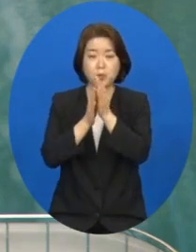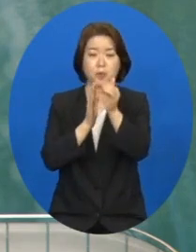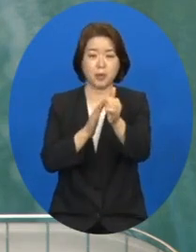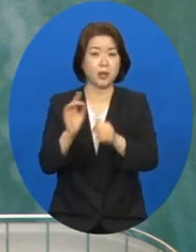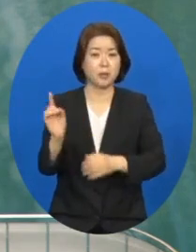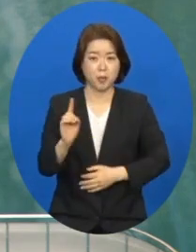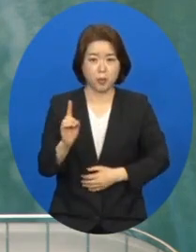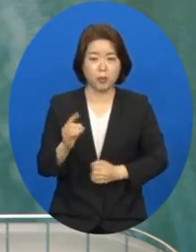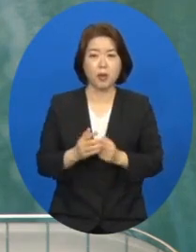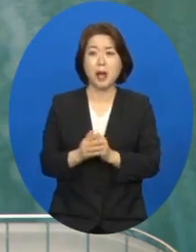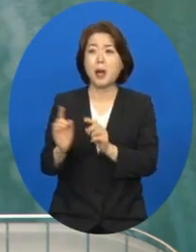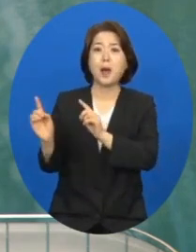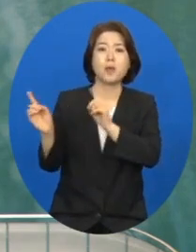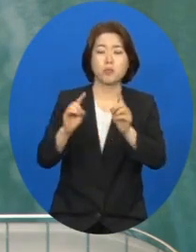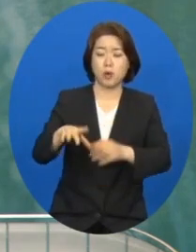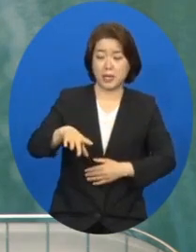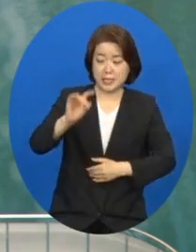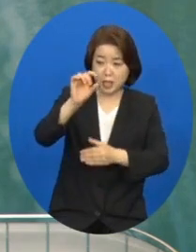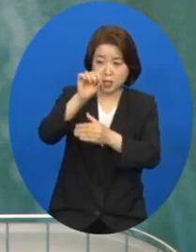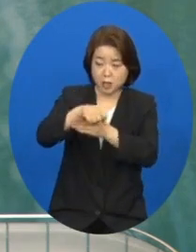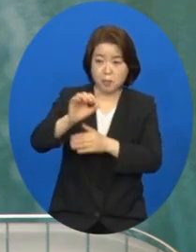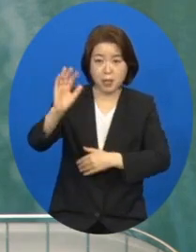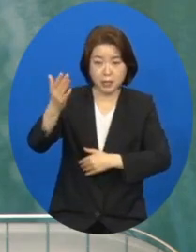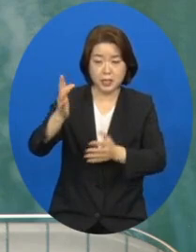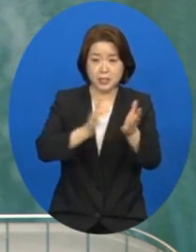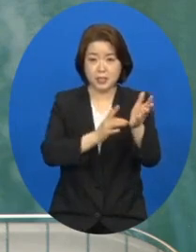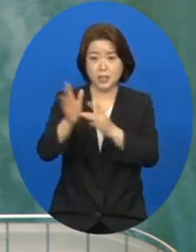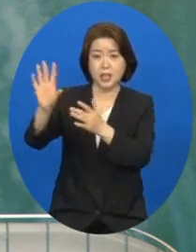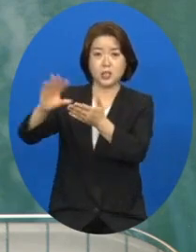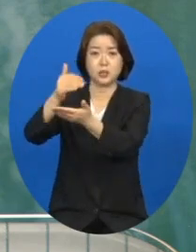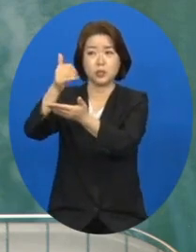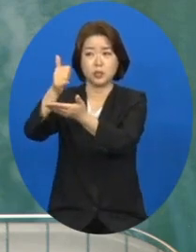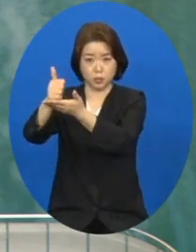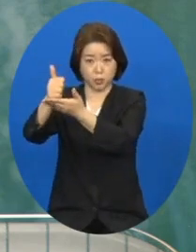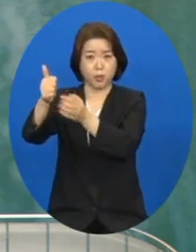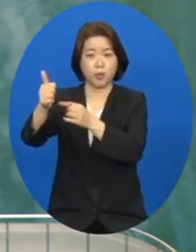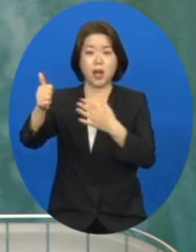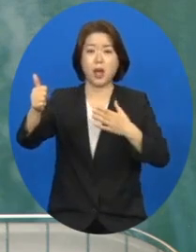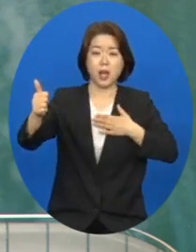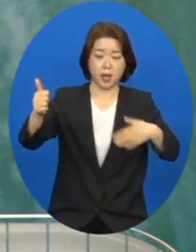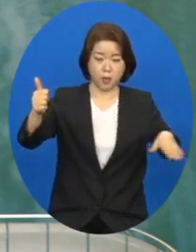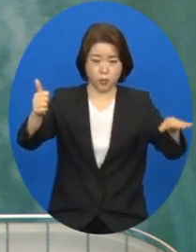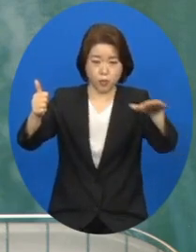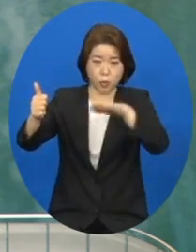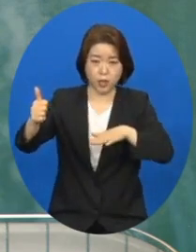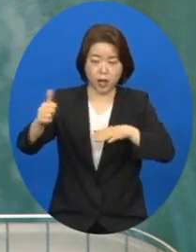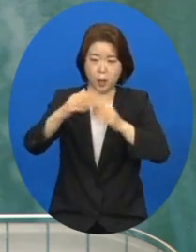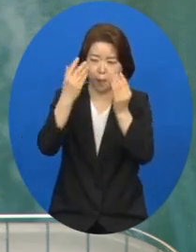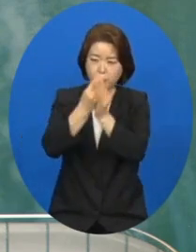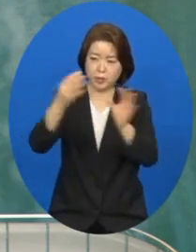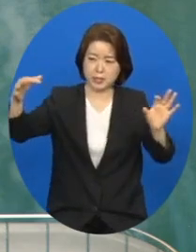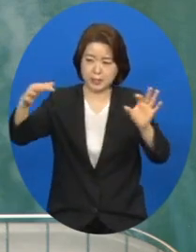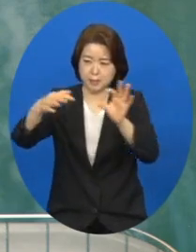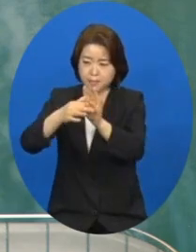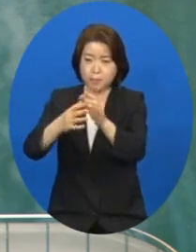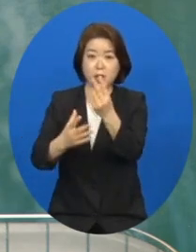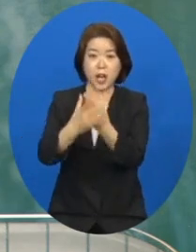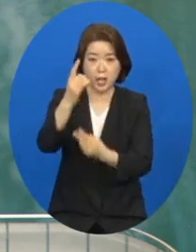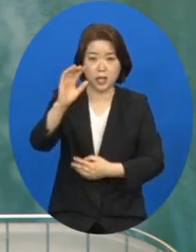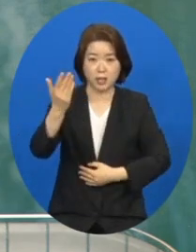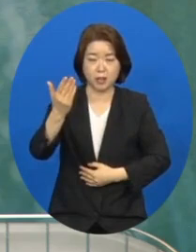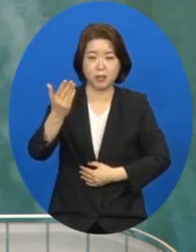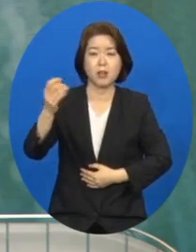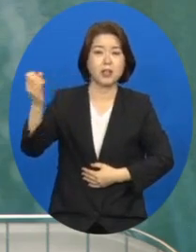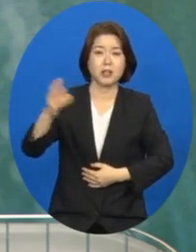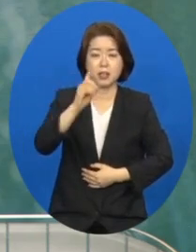바랍니다. 부활의 첫 열매가 되시는 예수 그리스도와 우리가 온전히 하나 된 것을 우리가 다시 한번